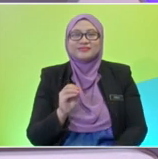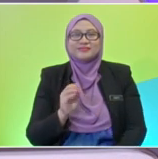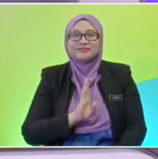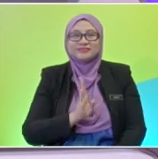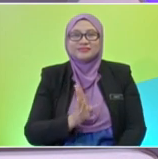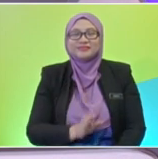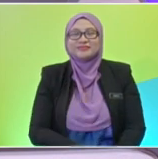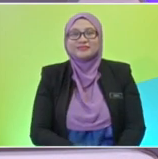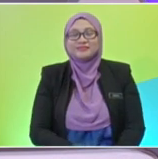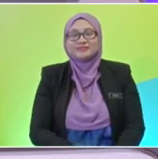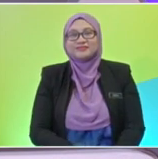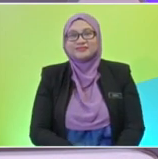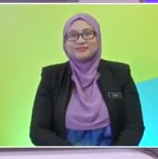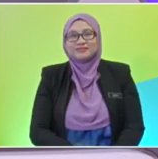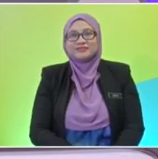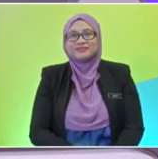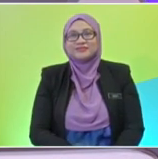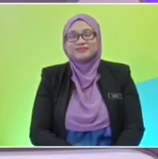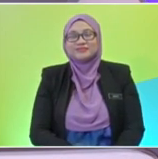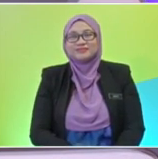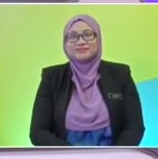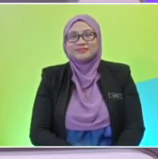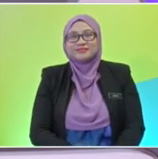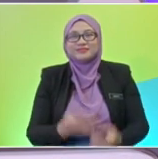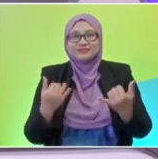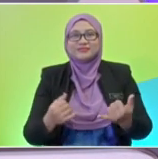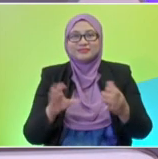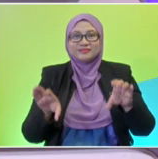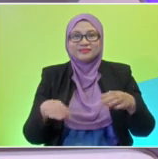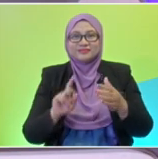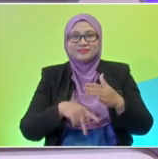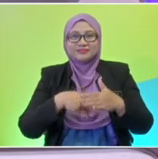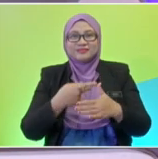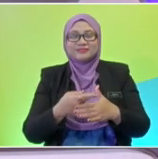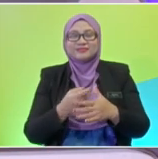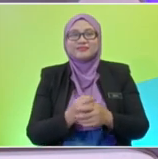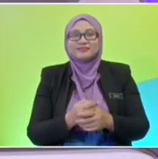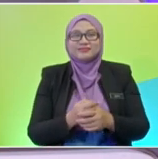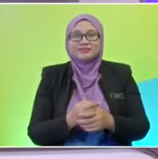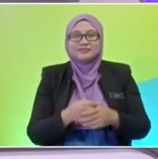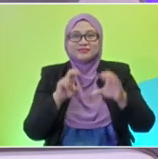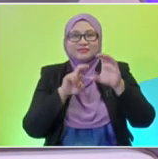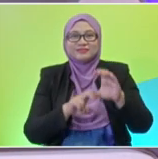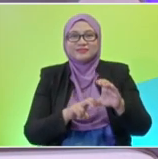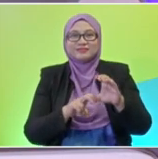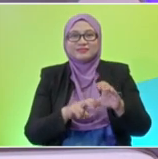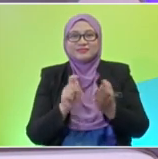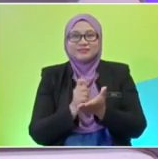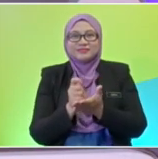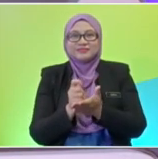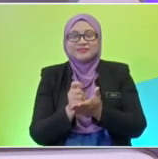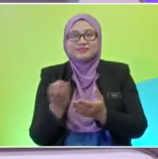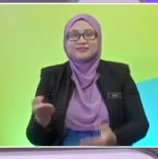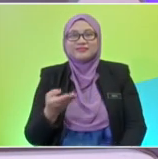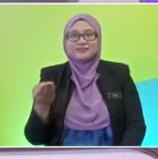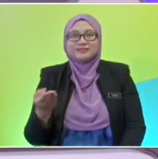Project nih Oke gua akan tunja dulu project ke gantung toleransi namanya Oke kegantung toleransi bahan-bahan